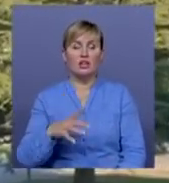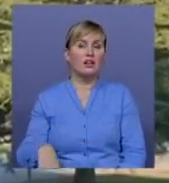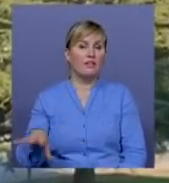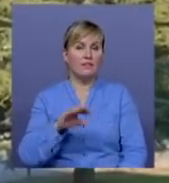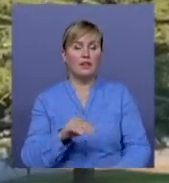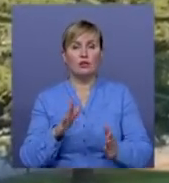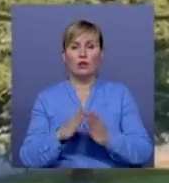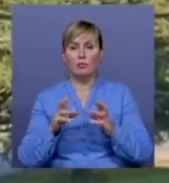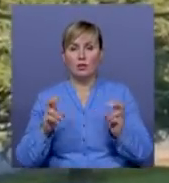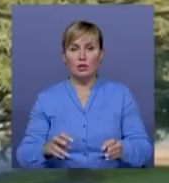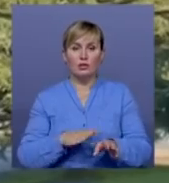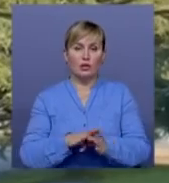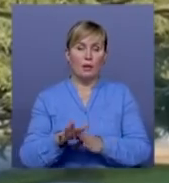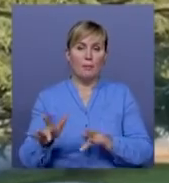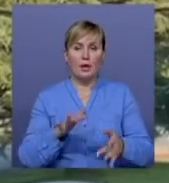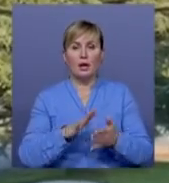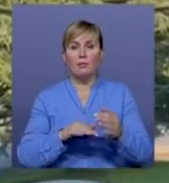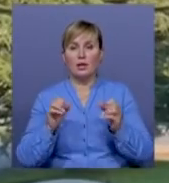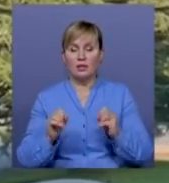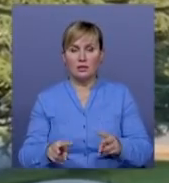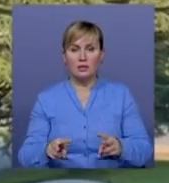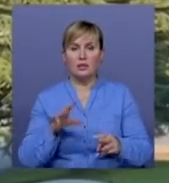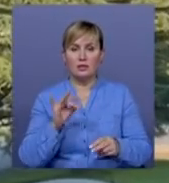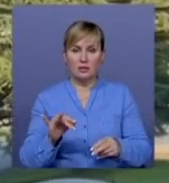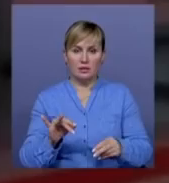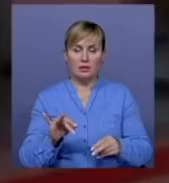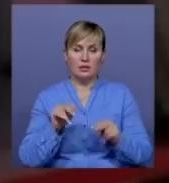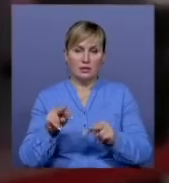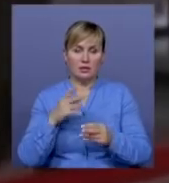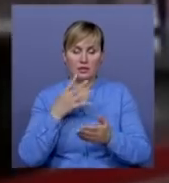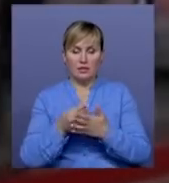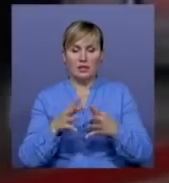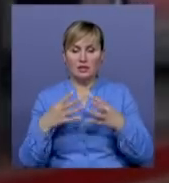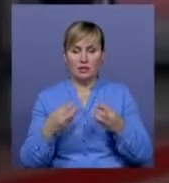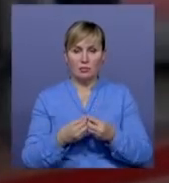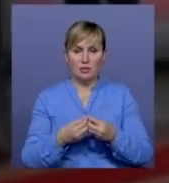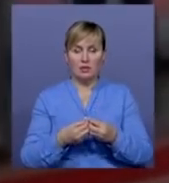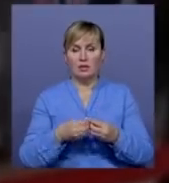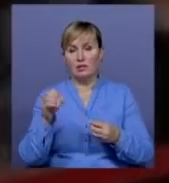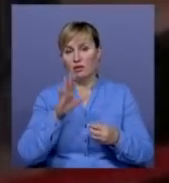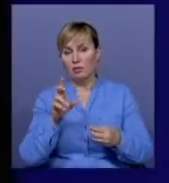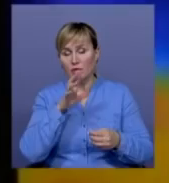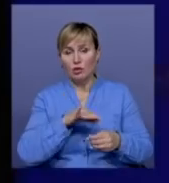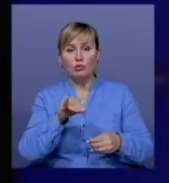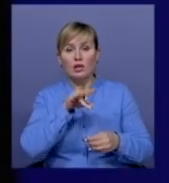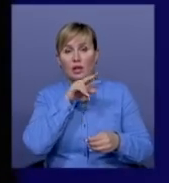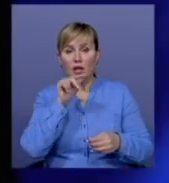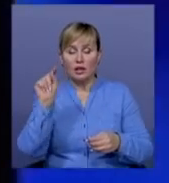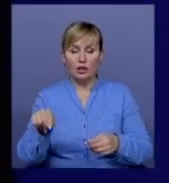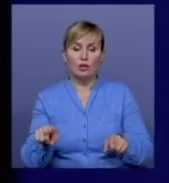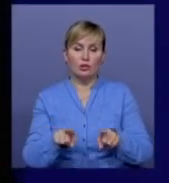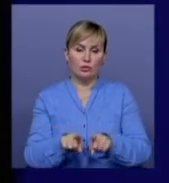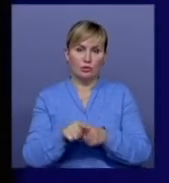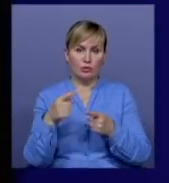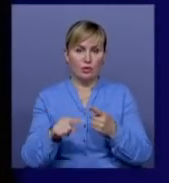сидят дома, соблюдают меры безопасности и проводят время со своей семьей. В отличие от европейской страны, в Южной Корее ситуация совсем